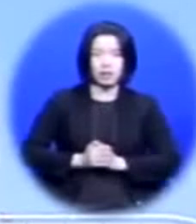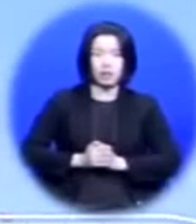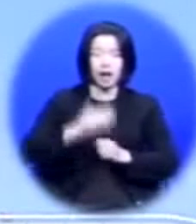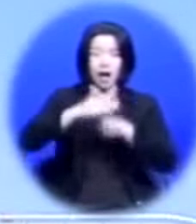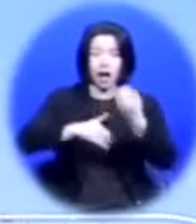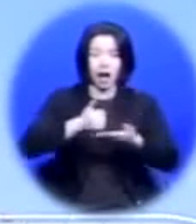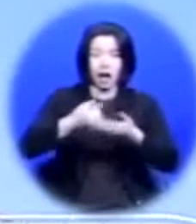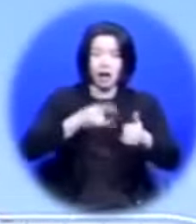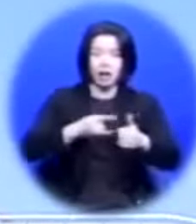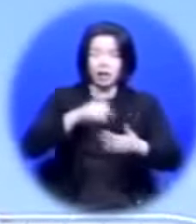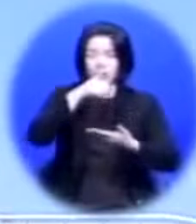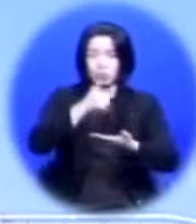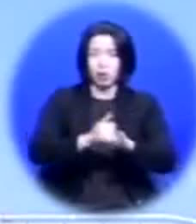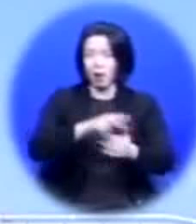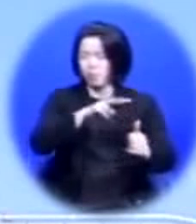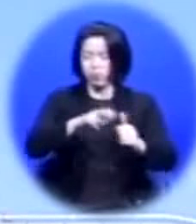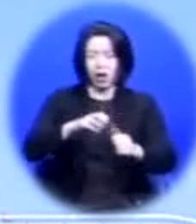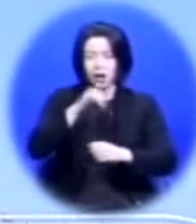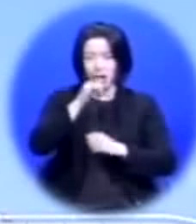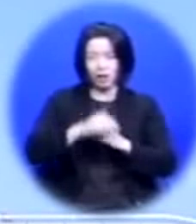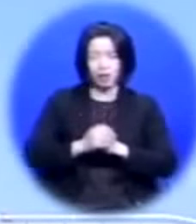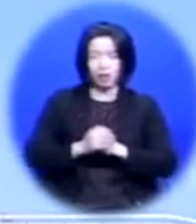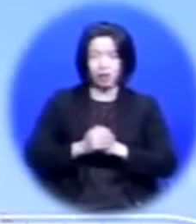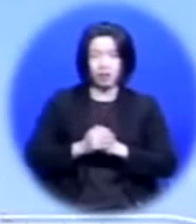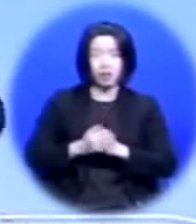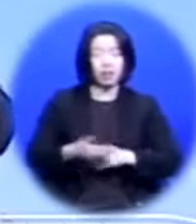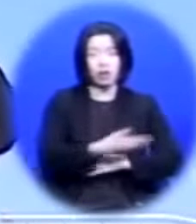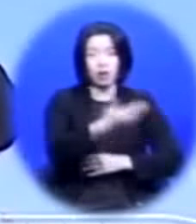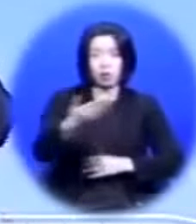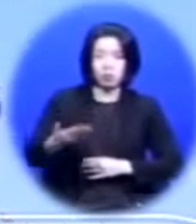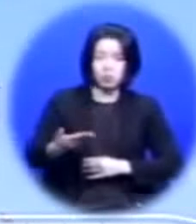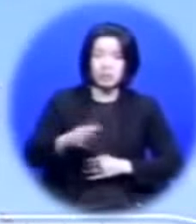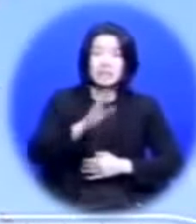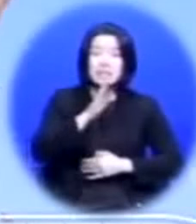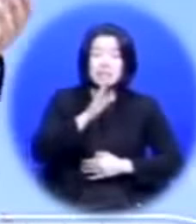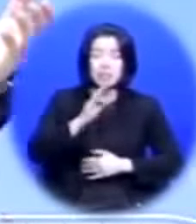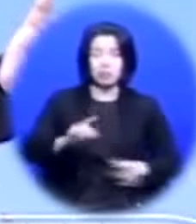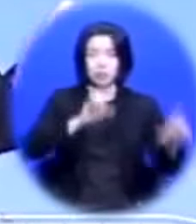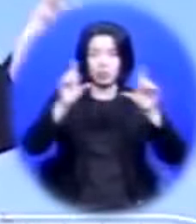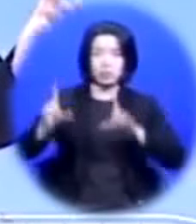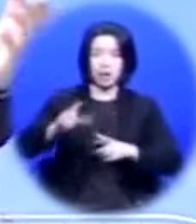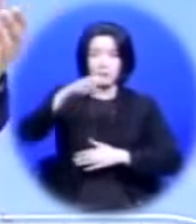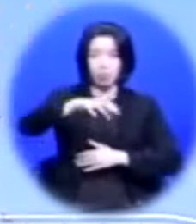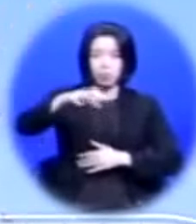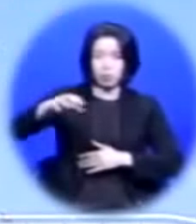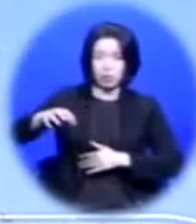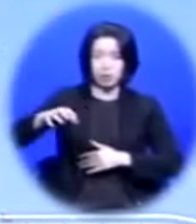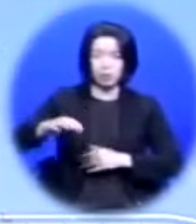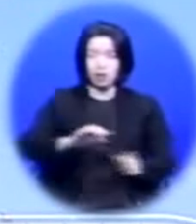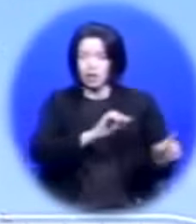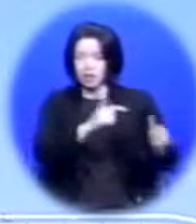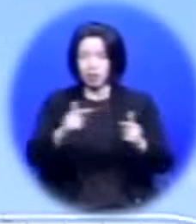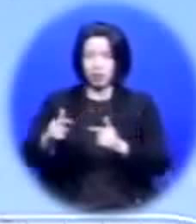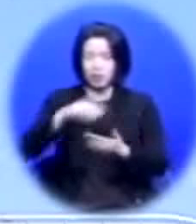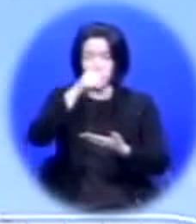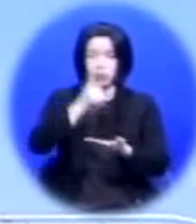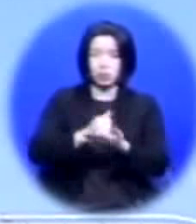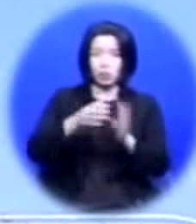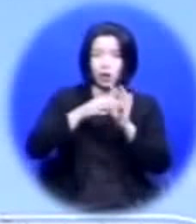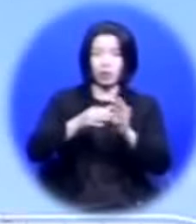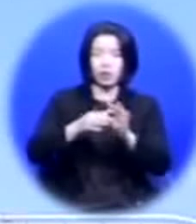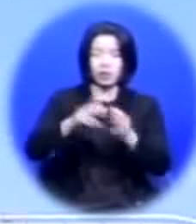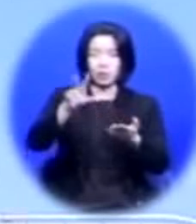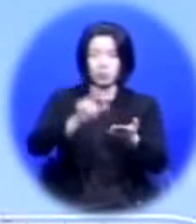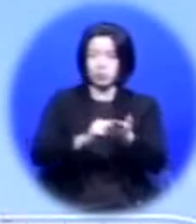하나님께서는 죄를 미워하십니다 여러분이 실제로 이제 삶의 현장에서 여러 가지 죄와 관련된